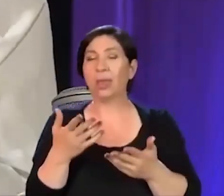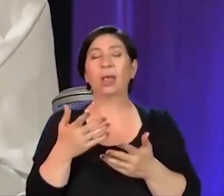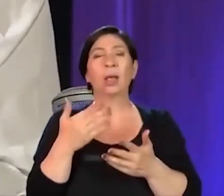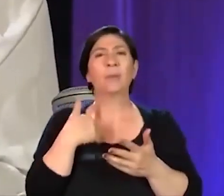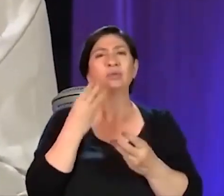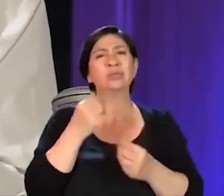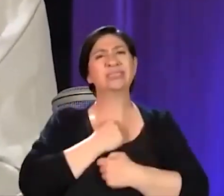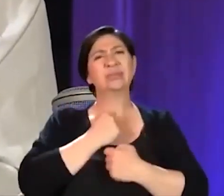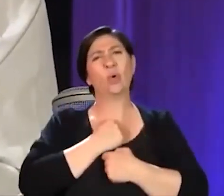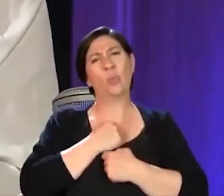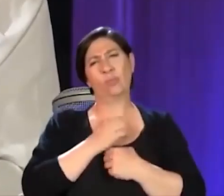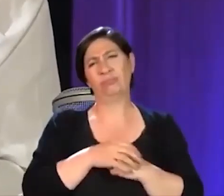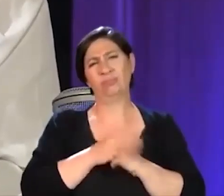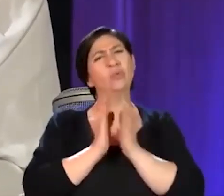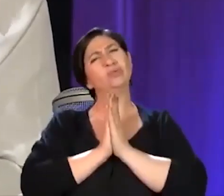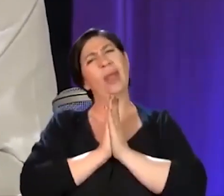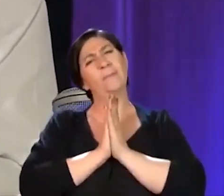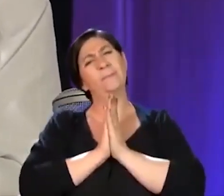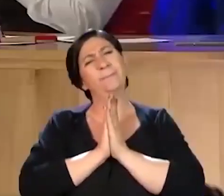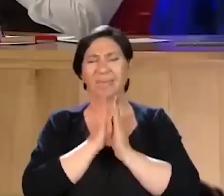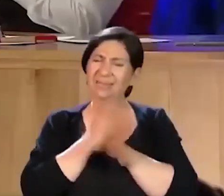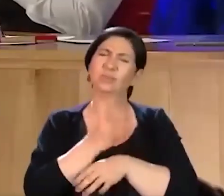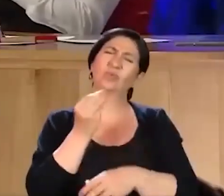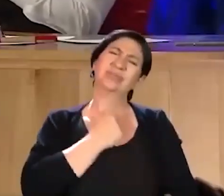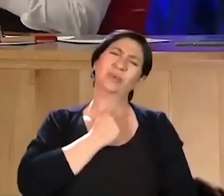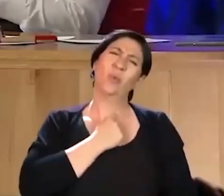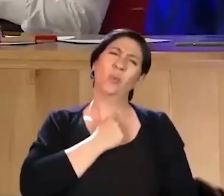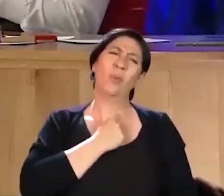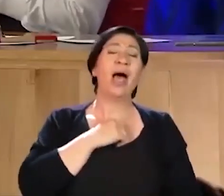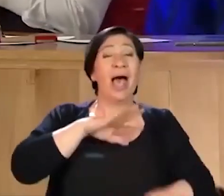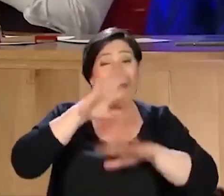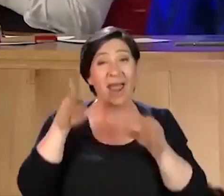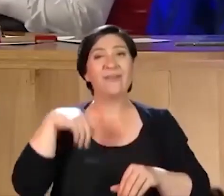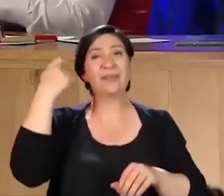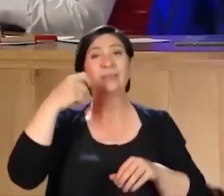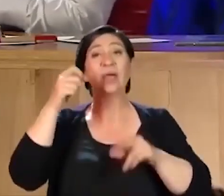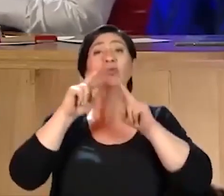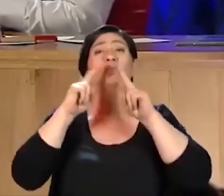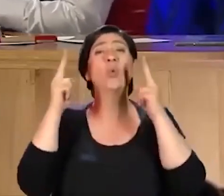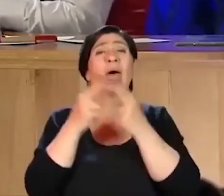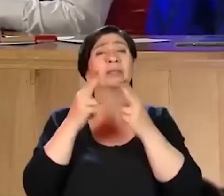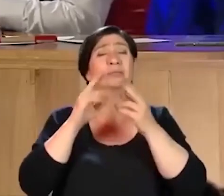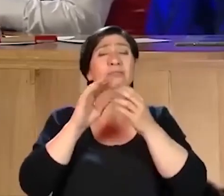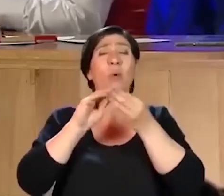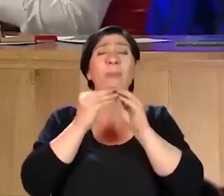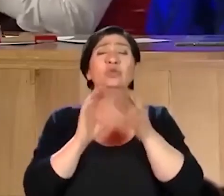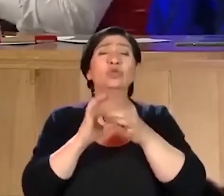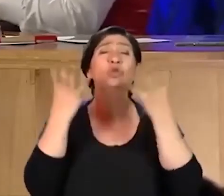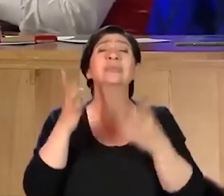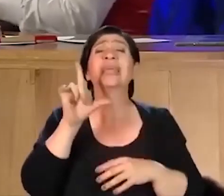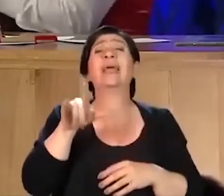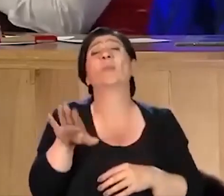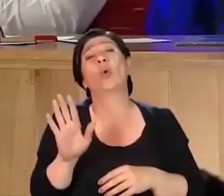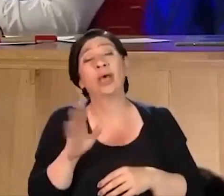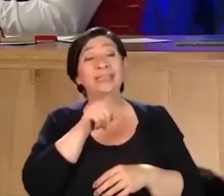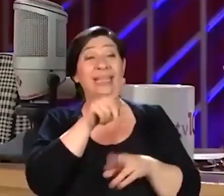Ben çok sıkılıyorum onlardan. Özür dilerim. Hakikaten çok sıkılıyorum. Yani her filmde evrenin problemlerinin çözülmesi gerekmiyor.